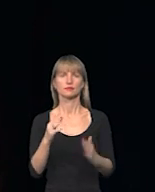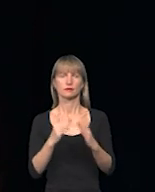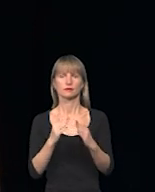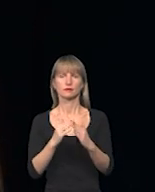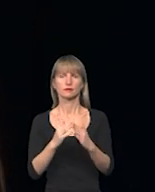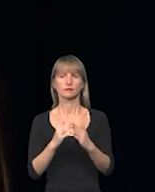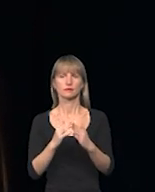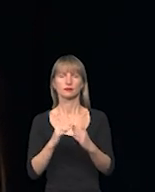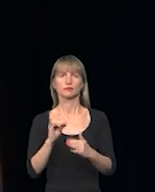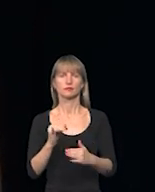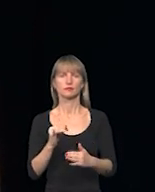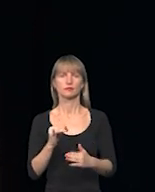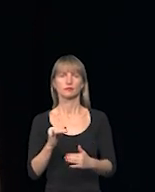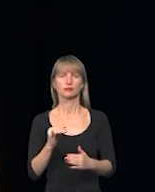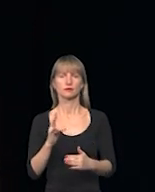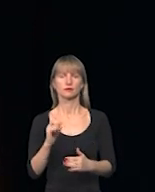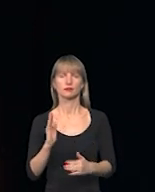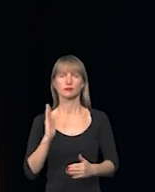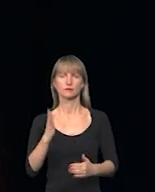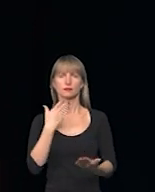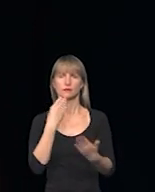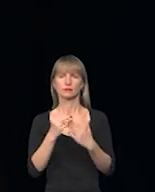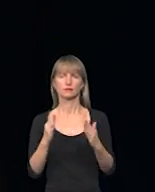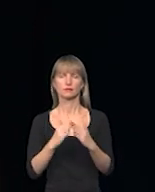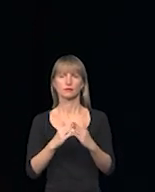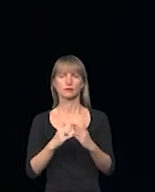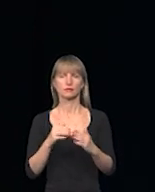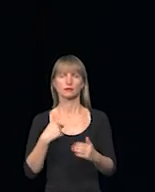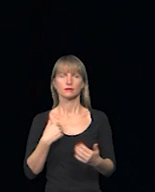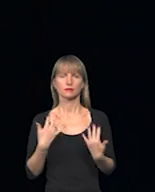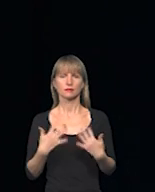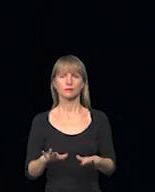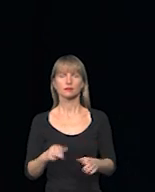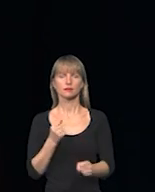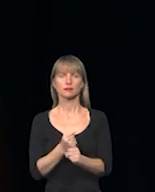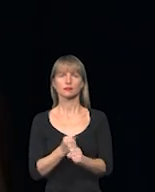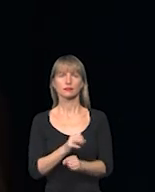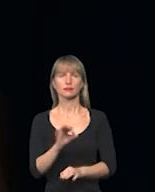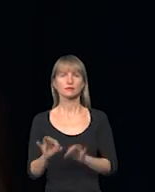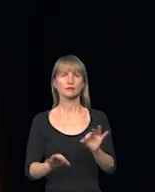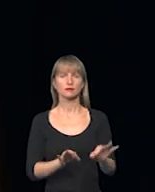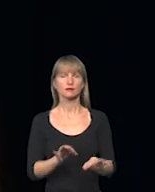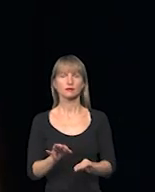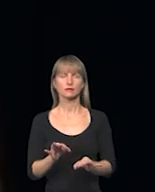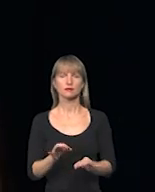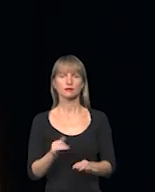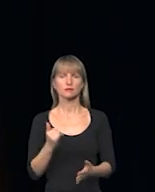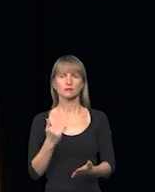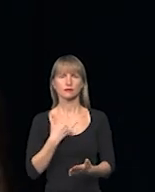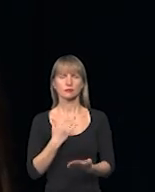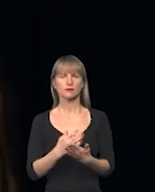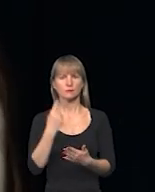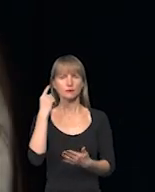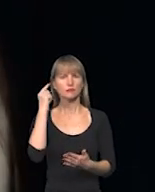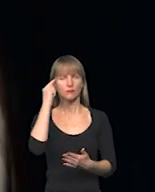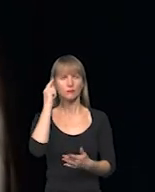і навіть на фасаді свого будинку я вже розробляю ескіз і в голові ідеї, щоб я там намалювала. І